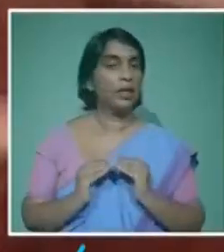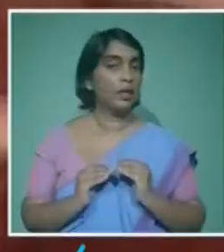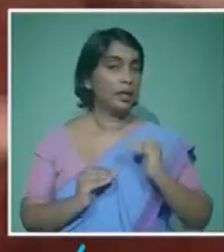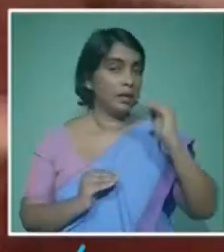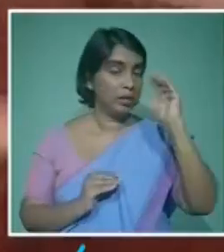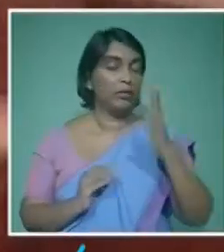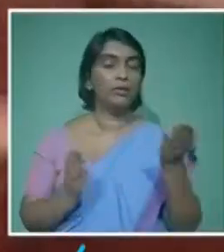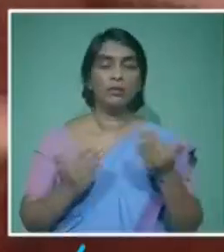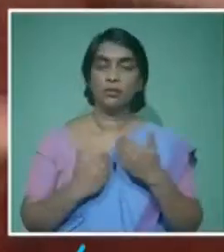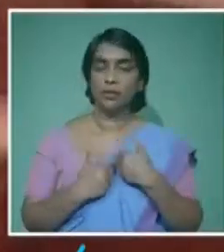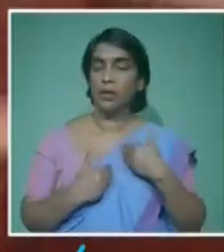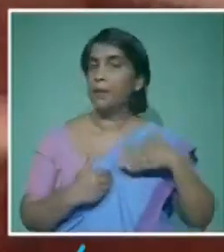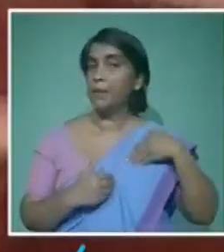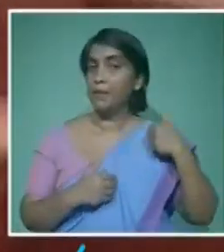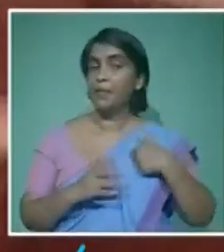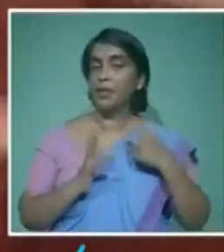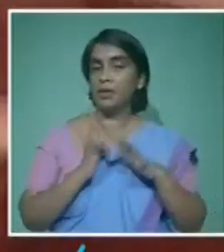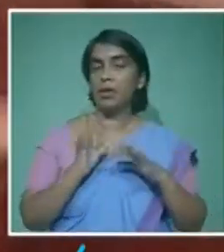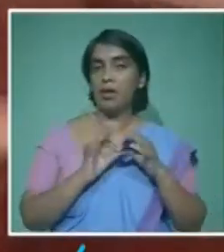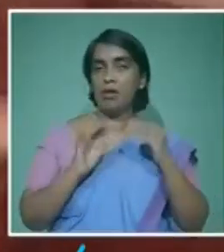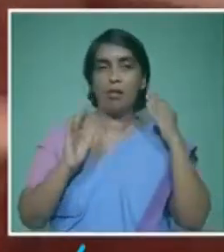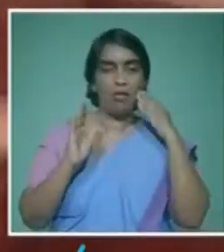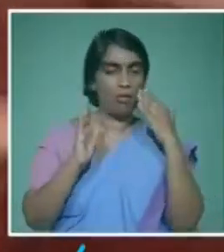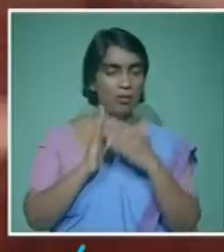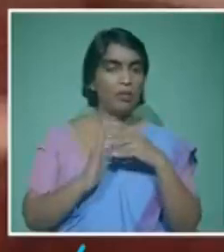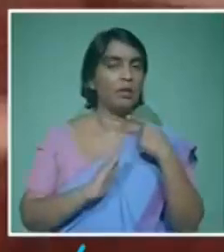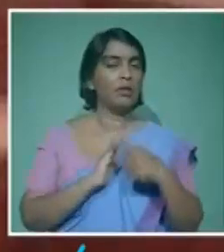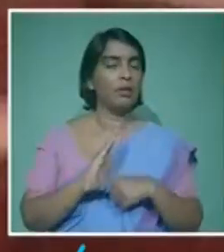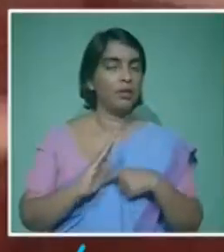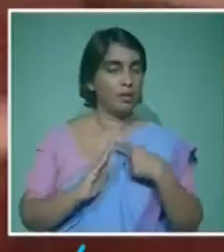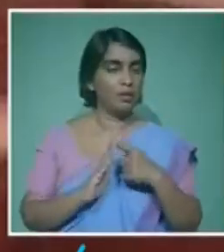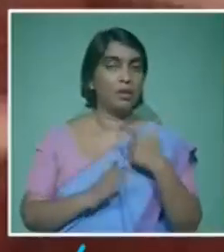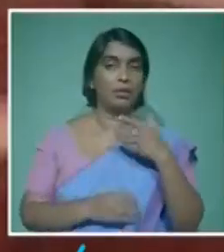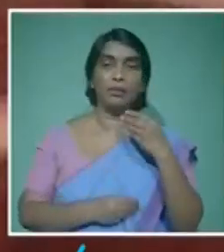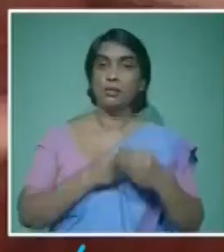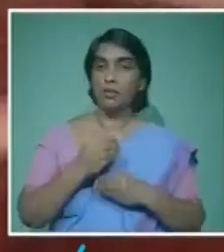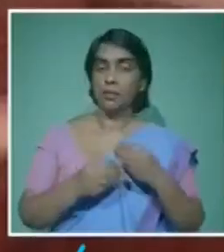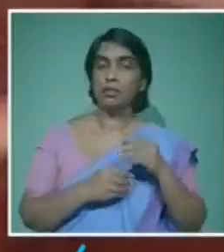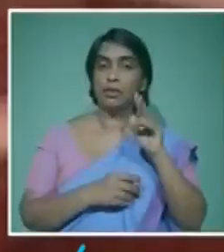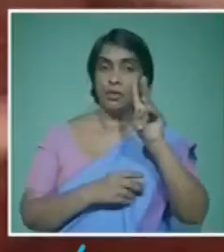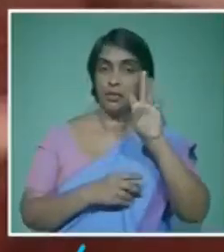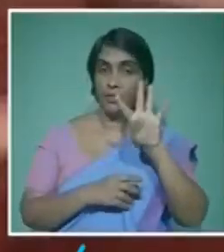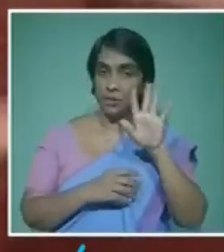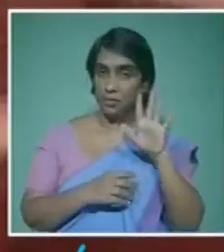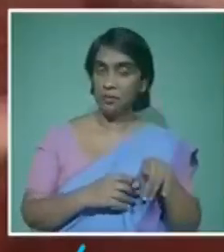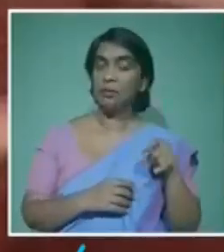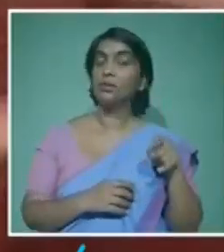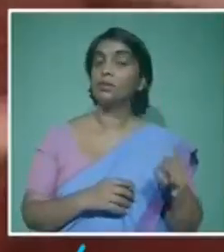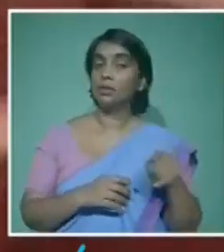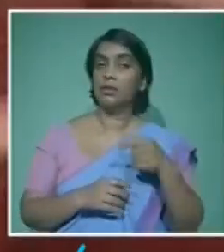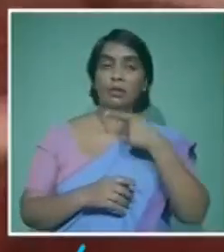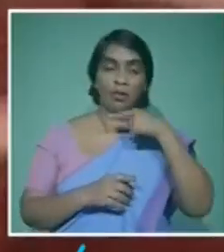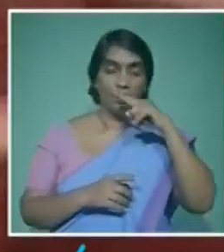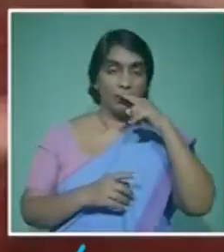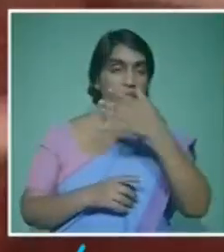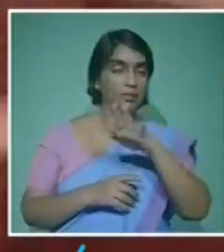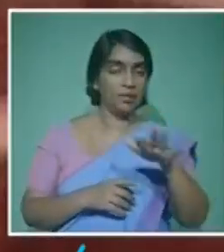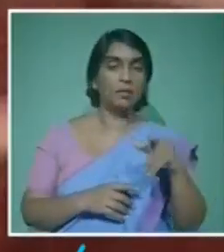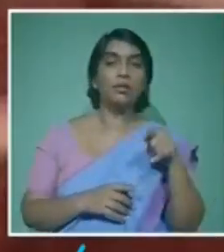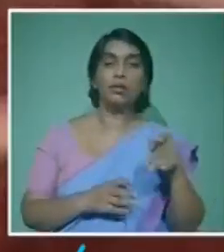கடற்தொழில் துறைமுகங்கள் செயல்பட்டு வருகின்றன. அவற்றில் அநேகமான கடற்தொழில் துறைமுகங்கள் தூர நோக்கற்ற